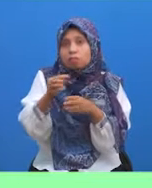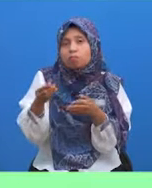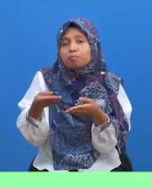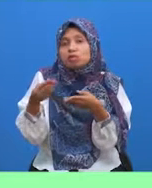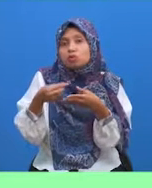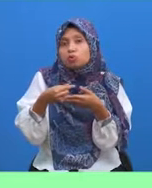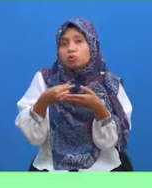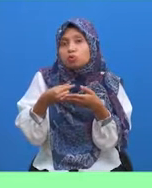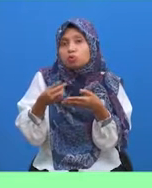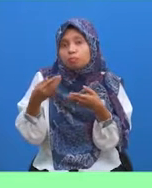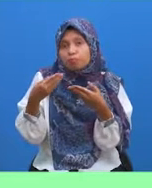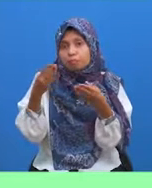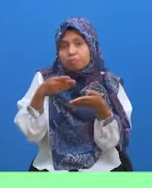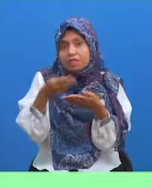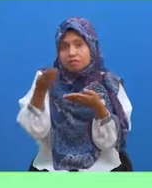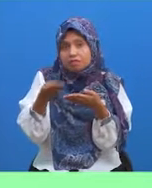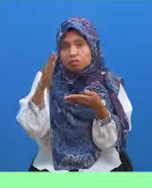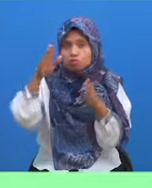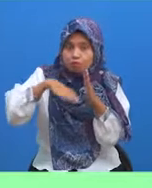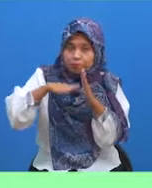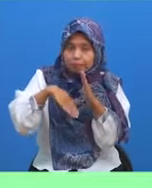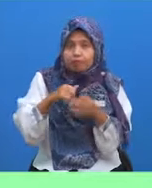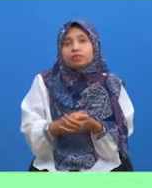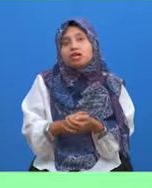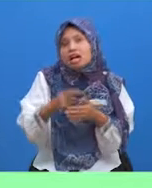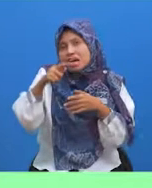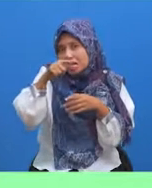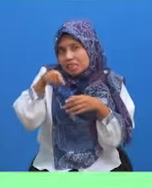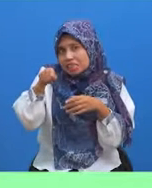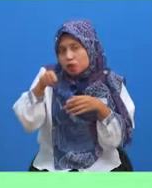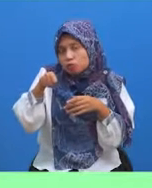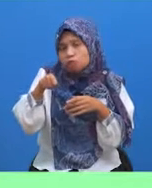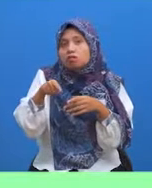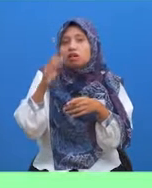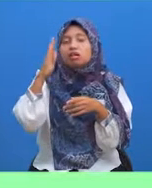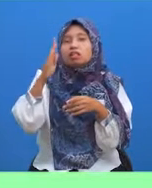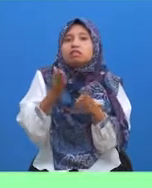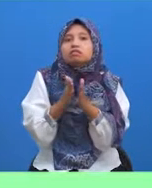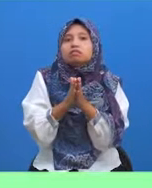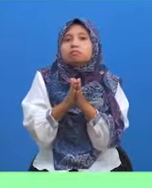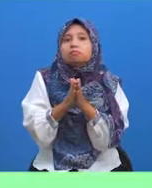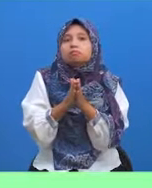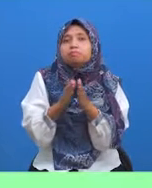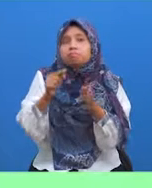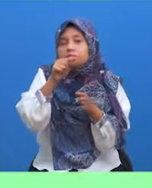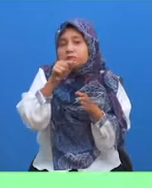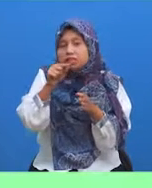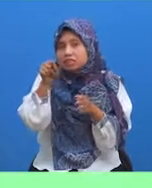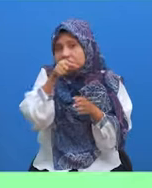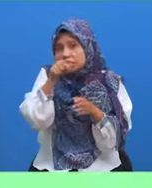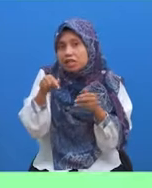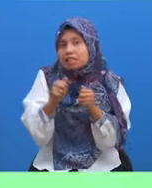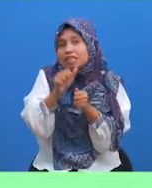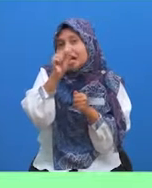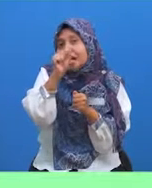beban pengeluaran Teluk keseimbangan pasaran asal apabila Teluk didih bersilang dengan teluk